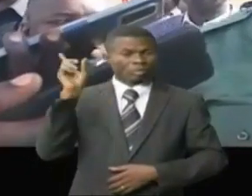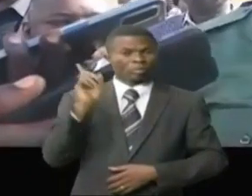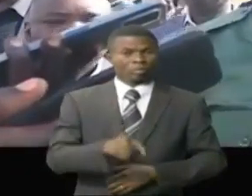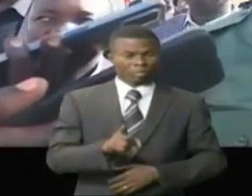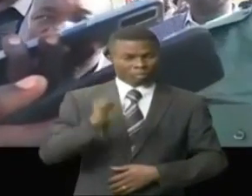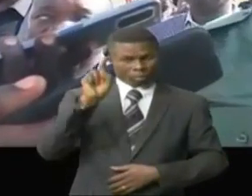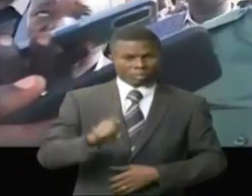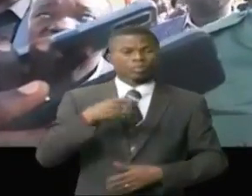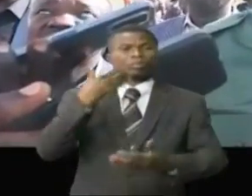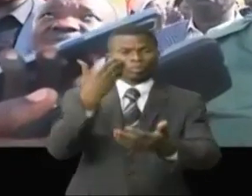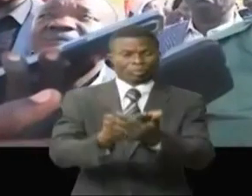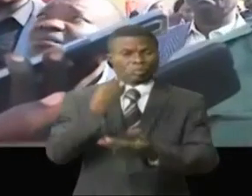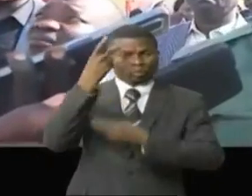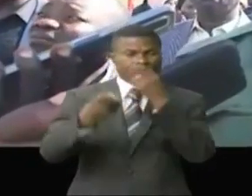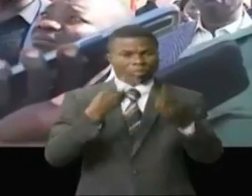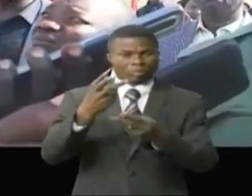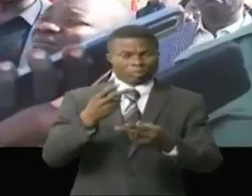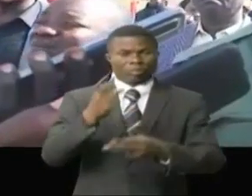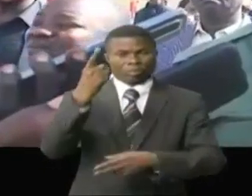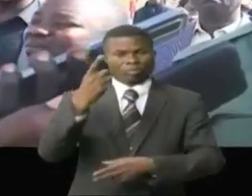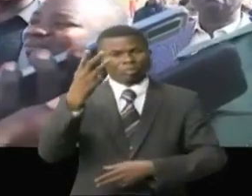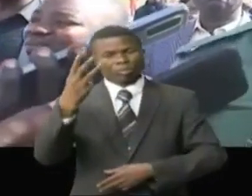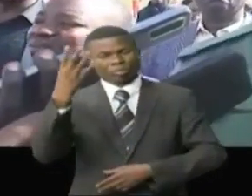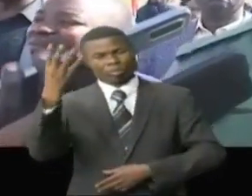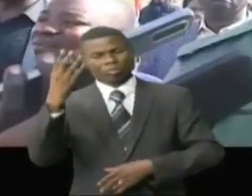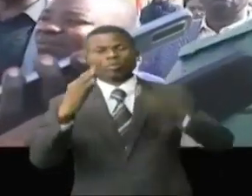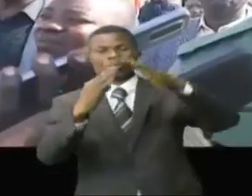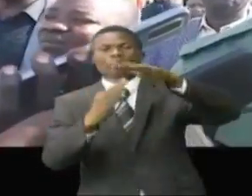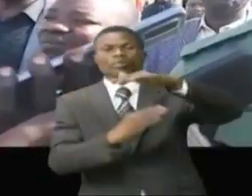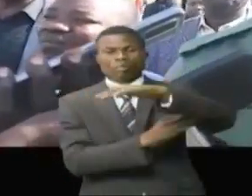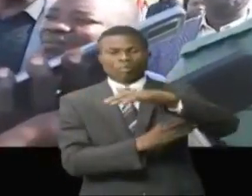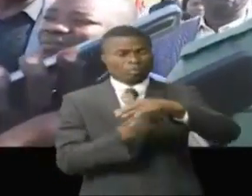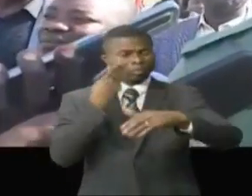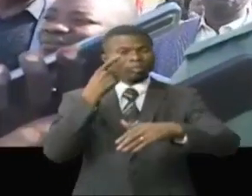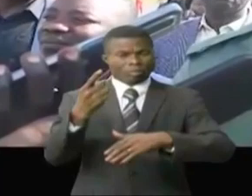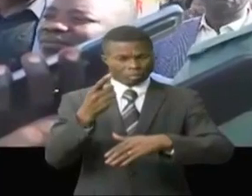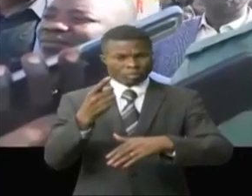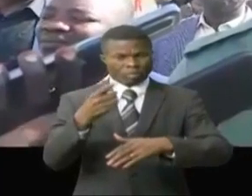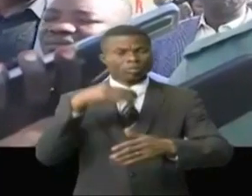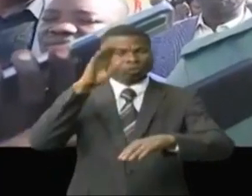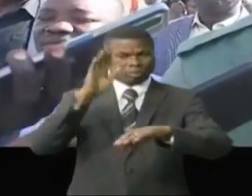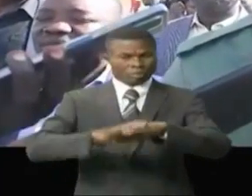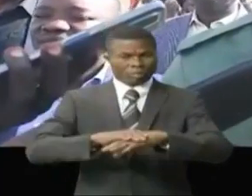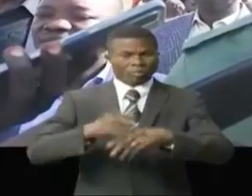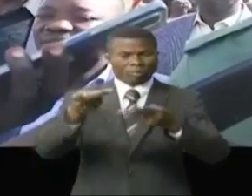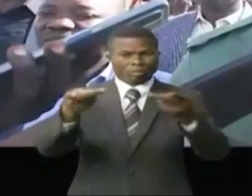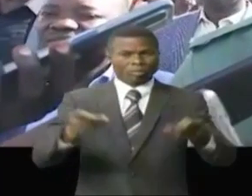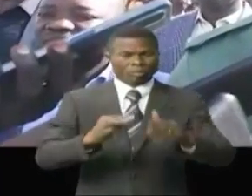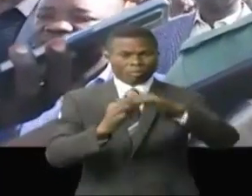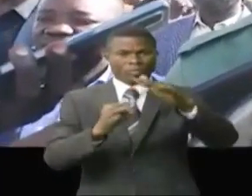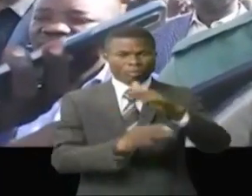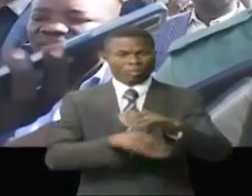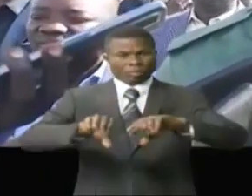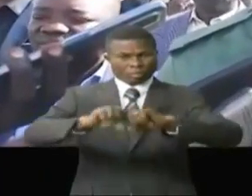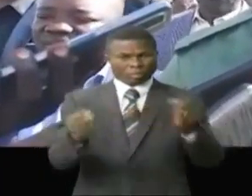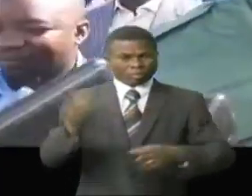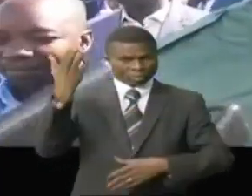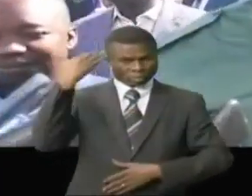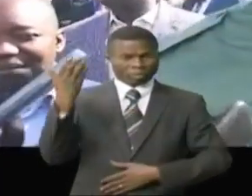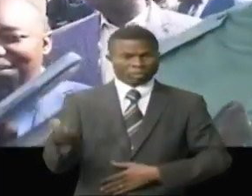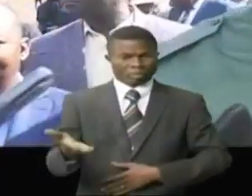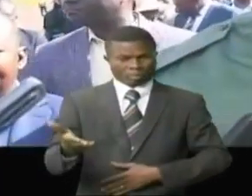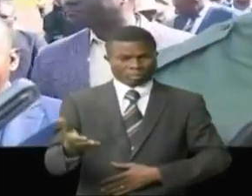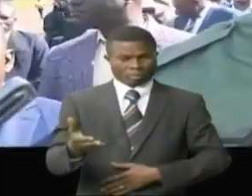il doit arriver à visiter au moins un, deux, trois ponts, et voire même envisager qu'il arrive là où le pont Bomukandi est en hommage.